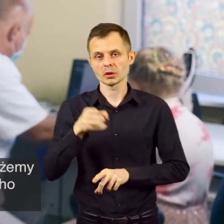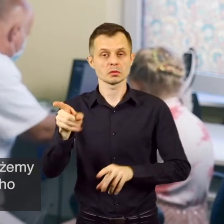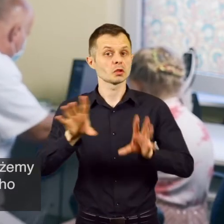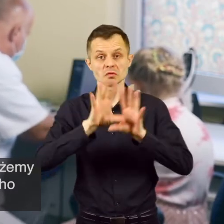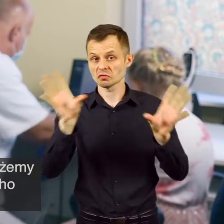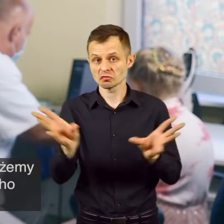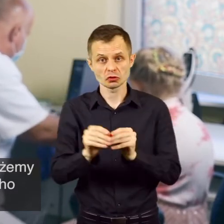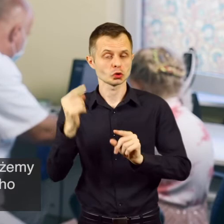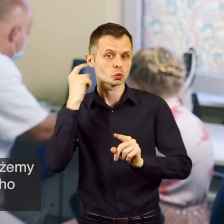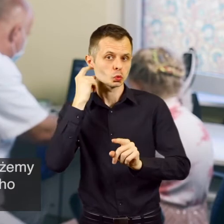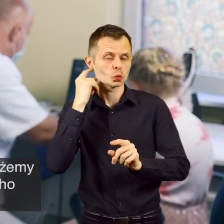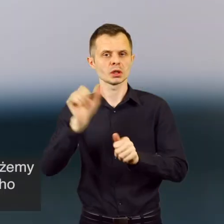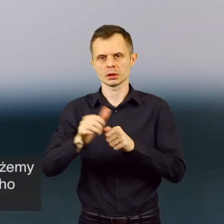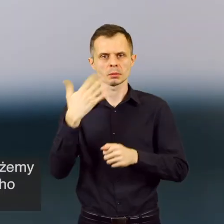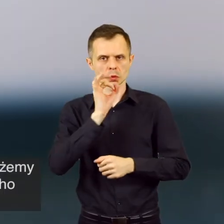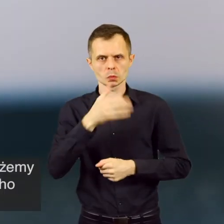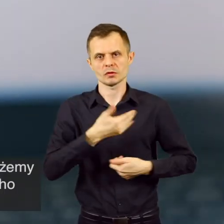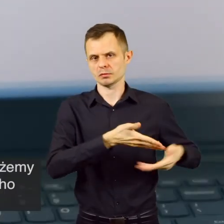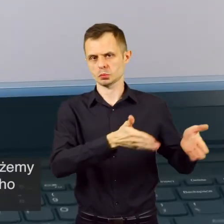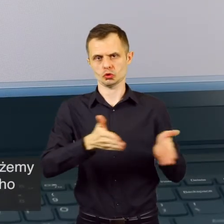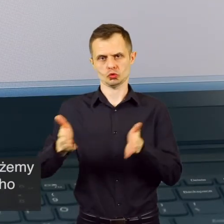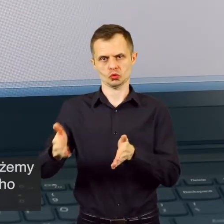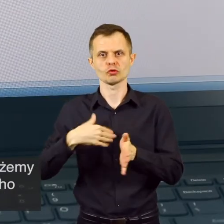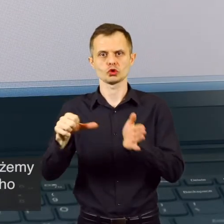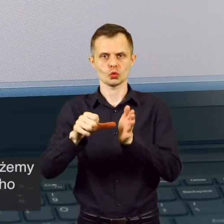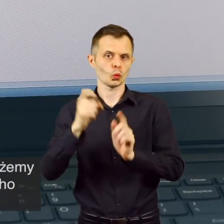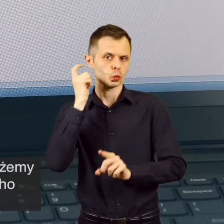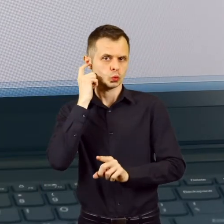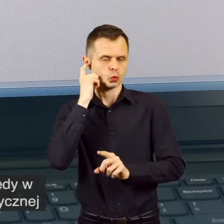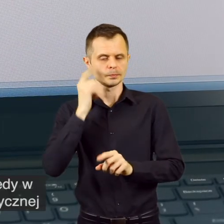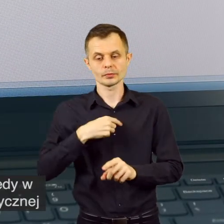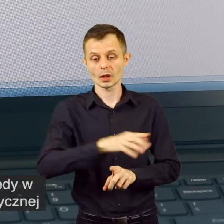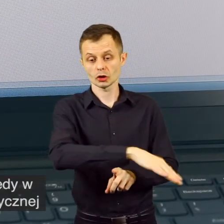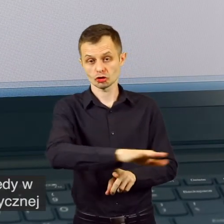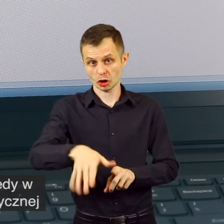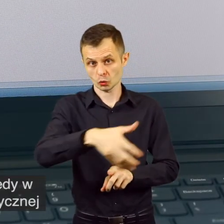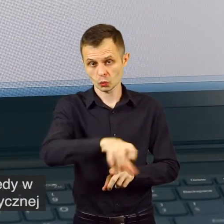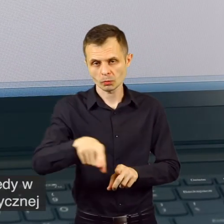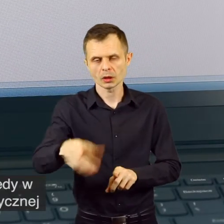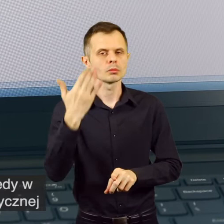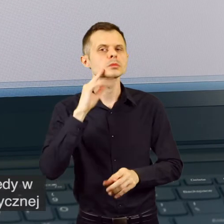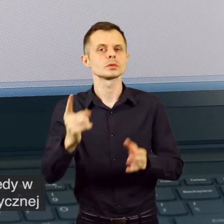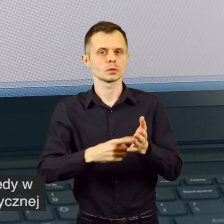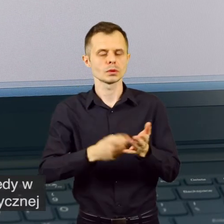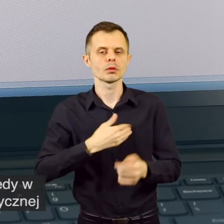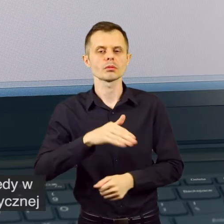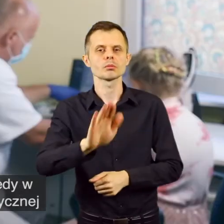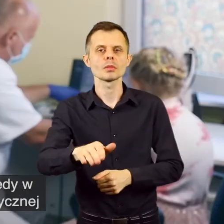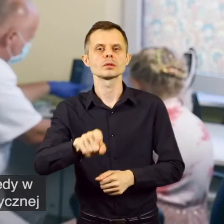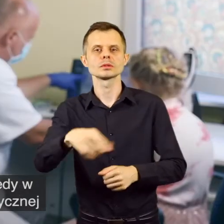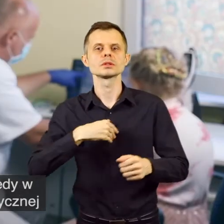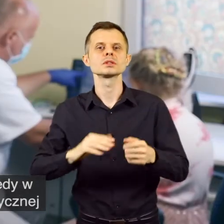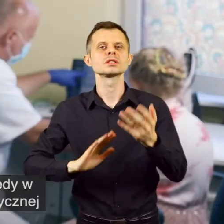wszystko jest w należytym porządku, jeżeli chodzi o ucho środkowe. U dzieci bardzo często występuje tak